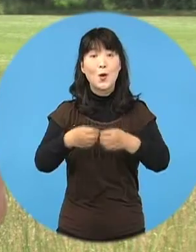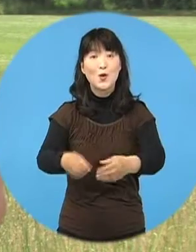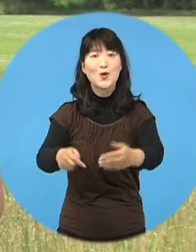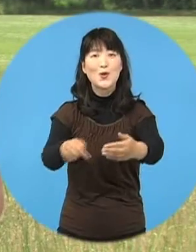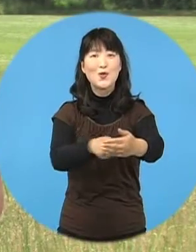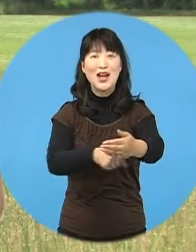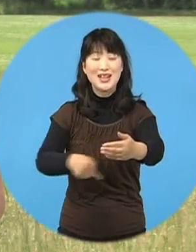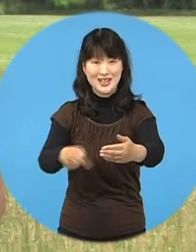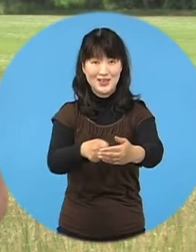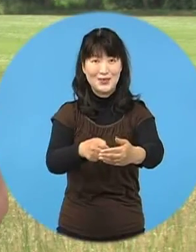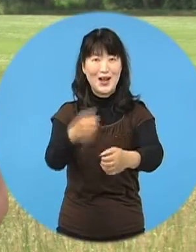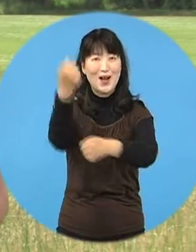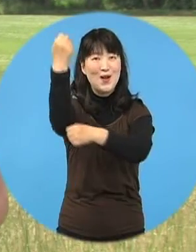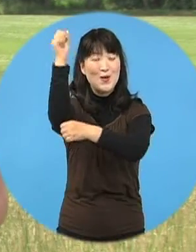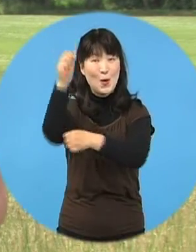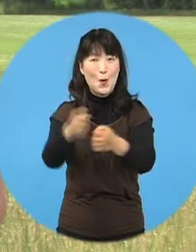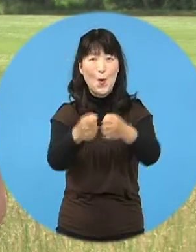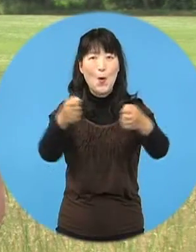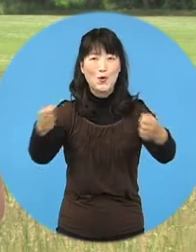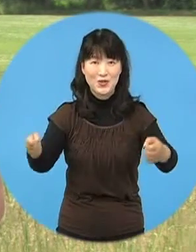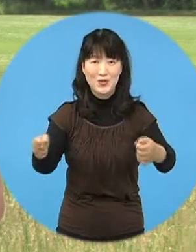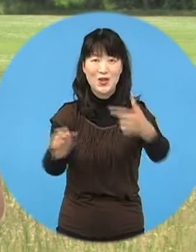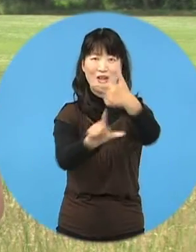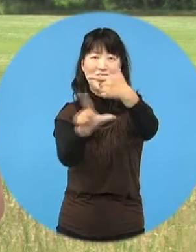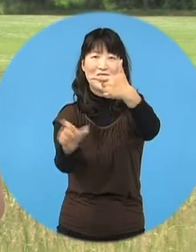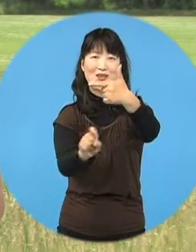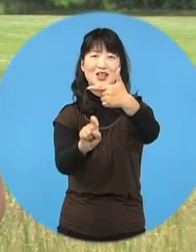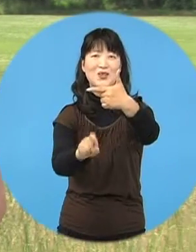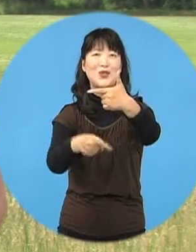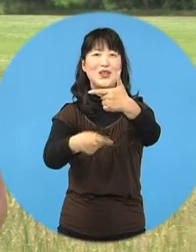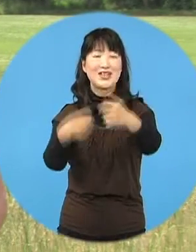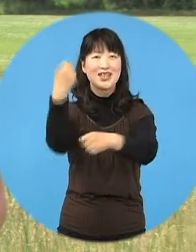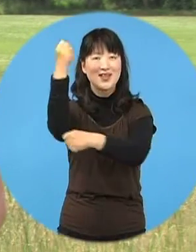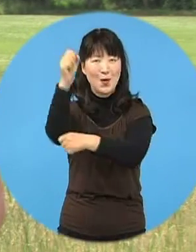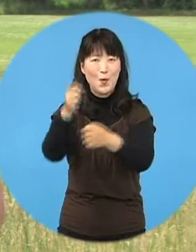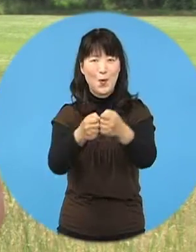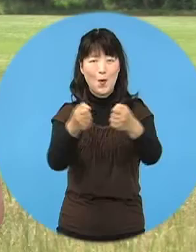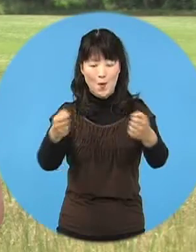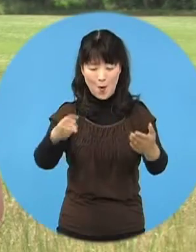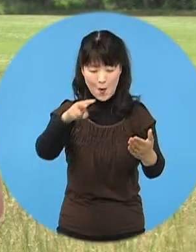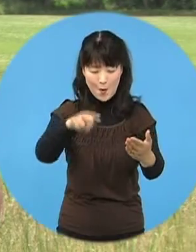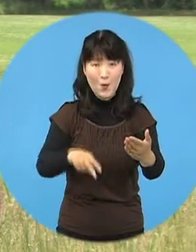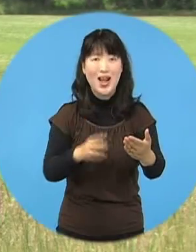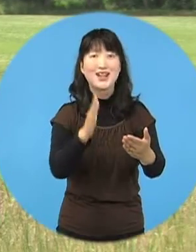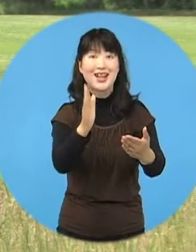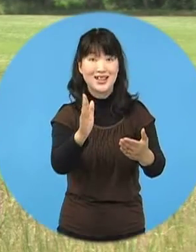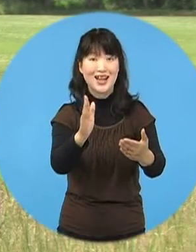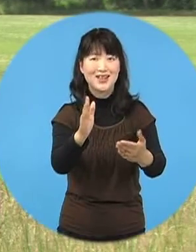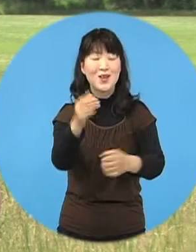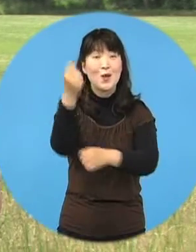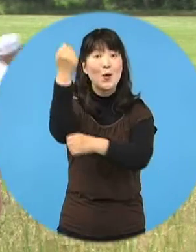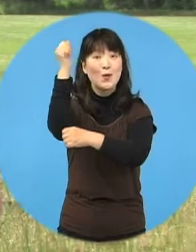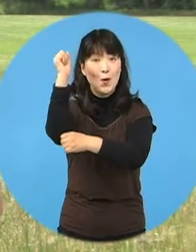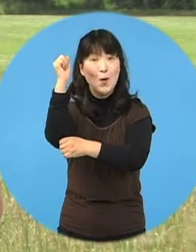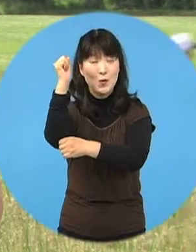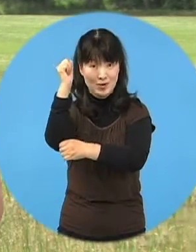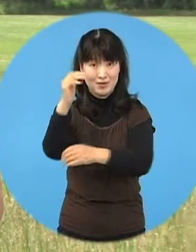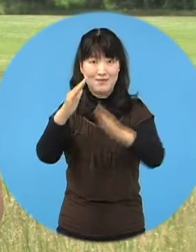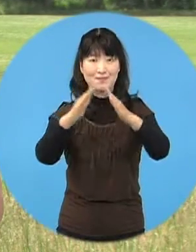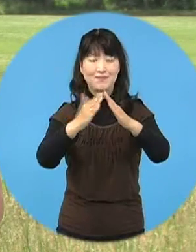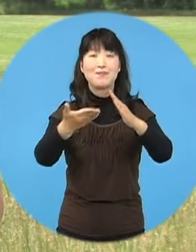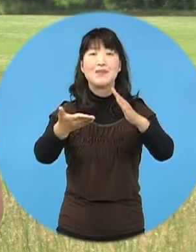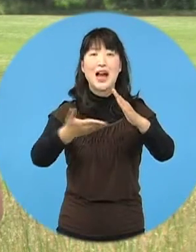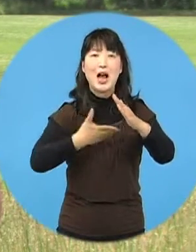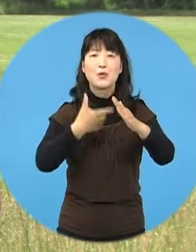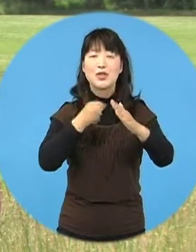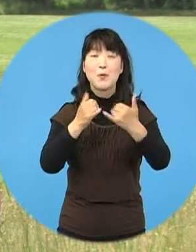詳しくは広報府中6月11日号をご覧ください。広報府中の配布をご希